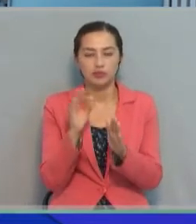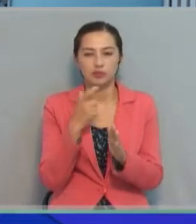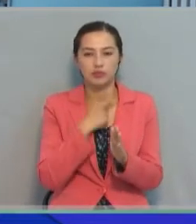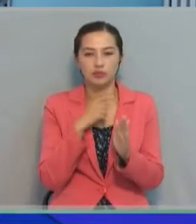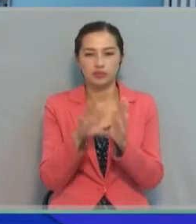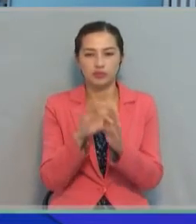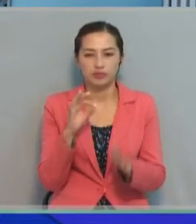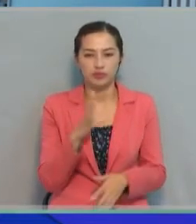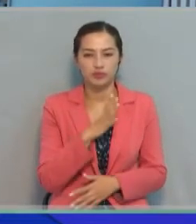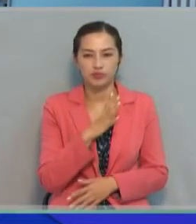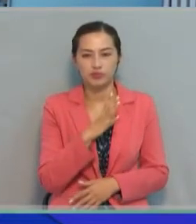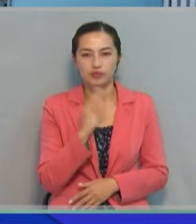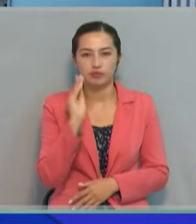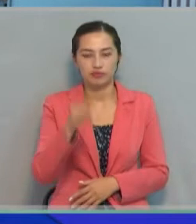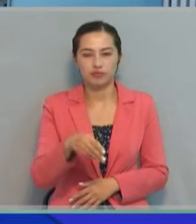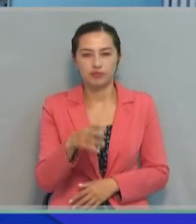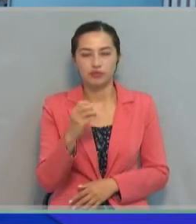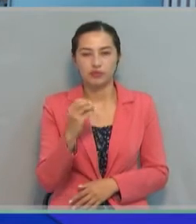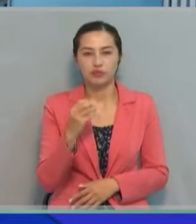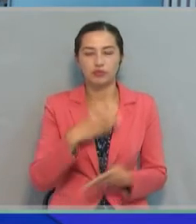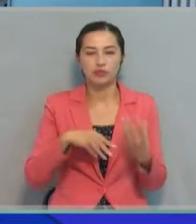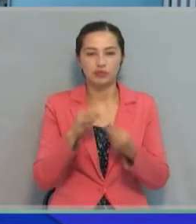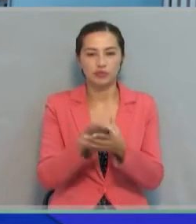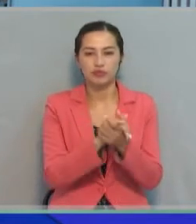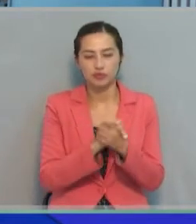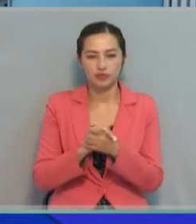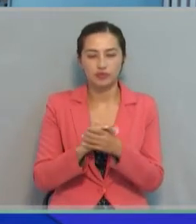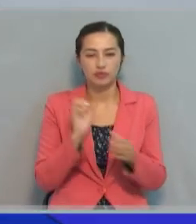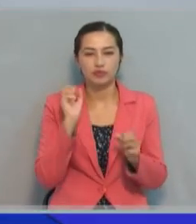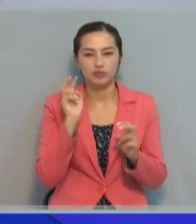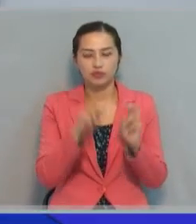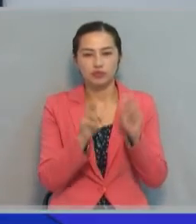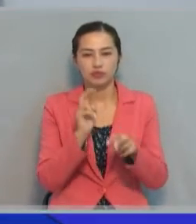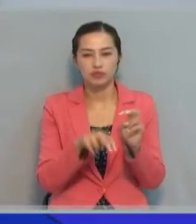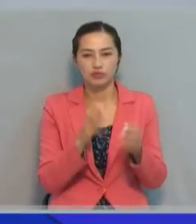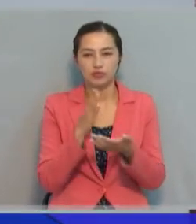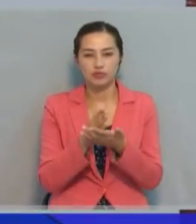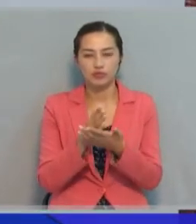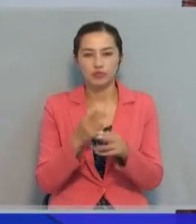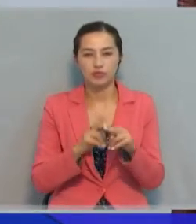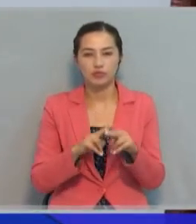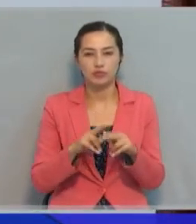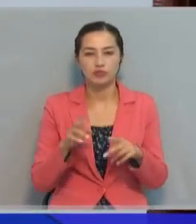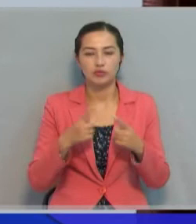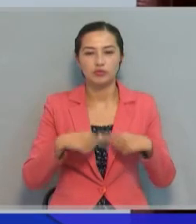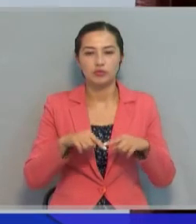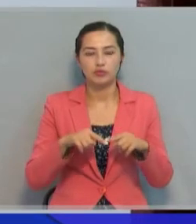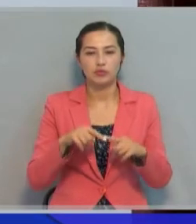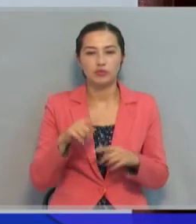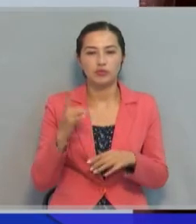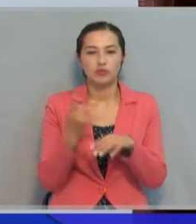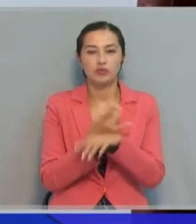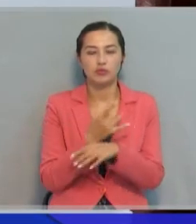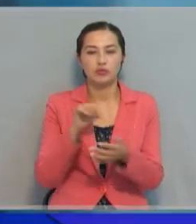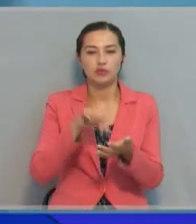беріп атырмын, жақсы өтсін, бір кісіде атсалысып атырмыз ауылдың адамдары. Сондай ақ сайлау комиссиясының мүшелері сайлауға алғаш рет